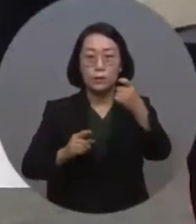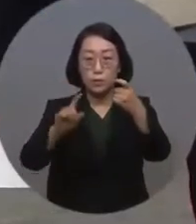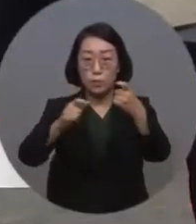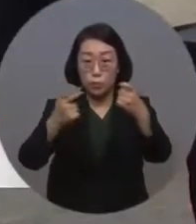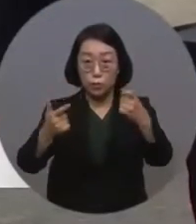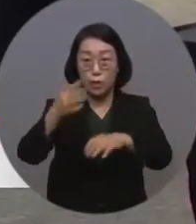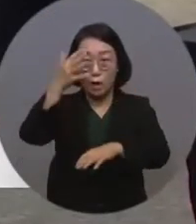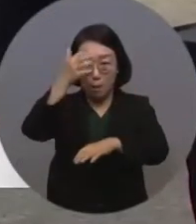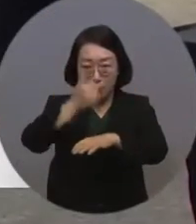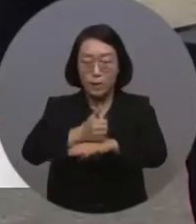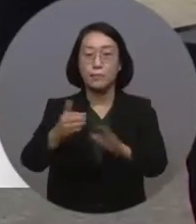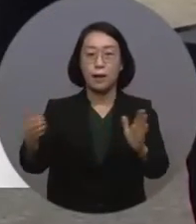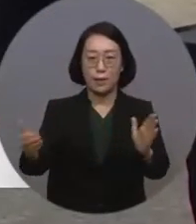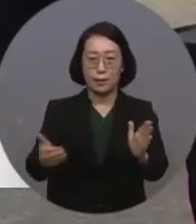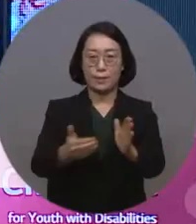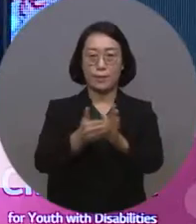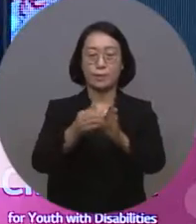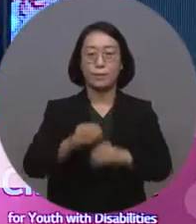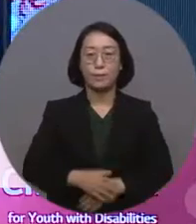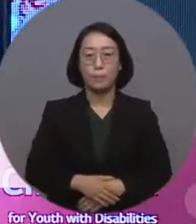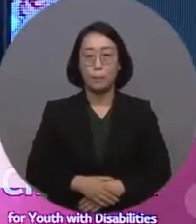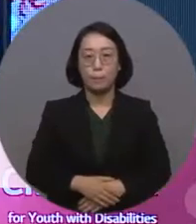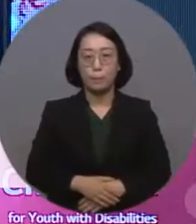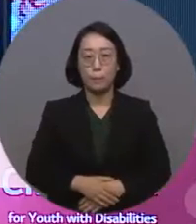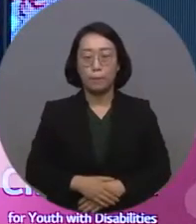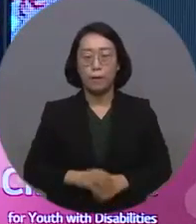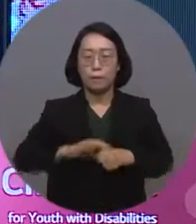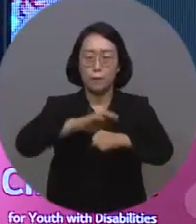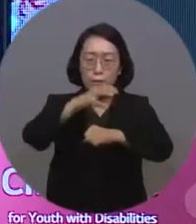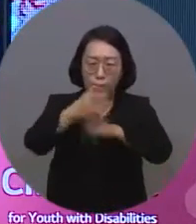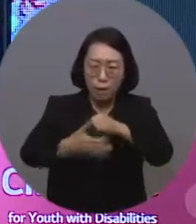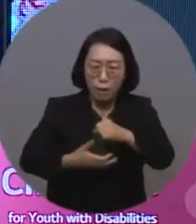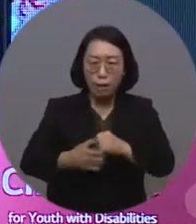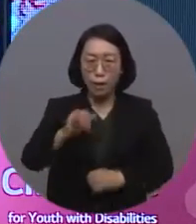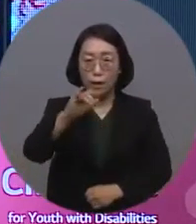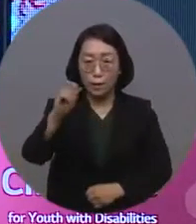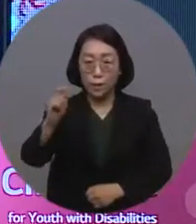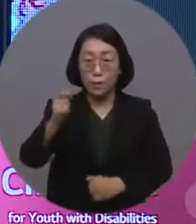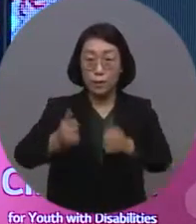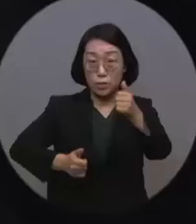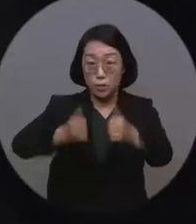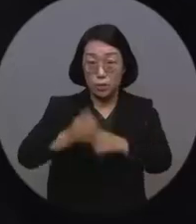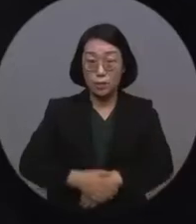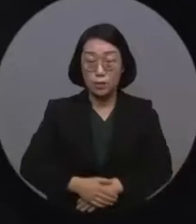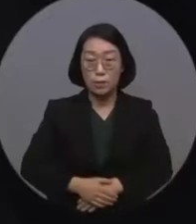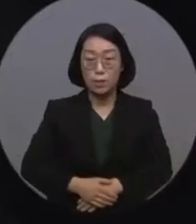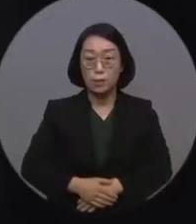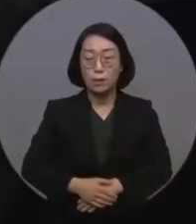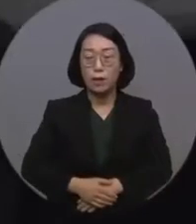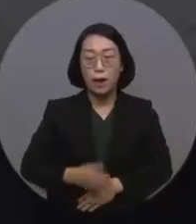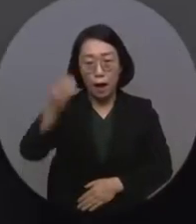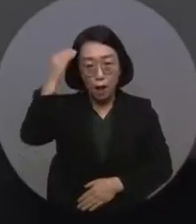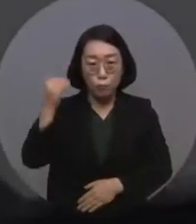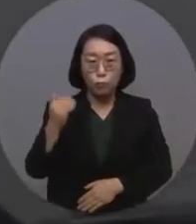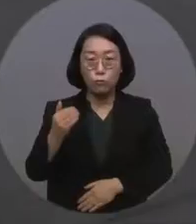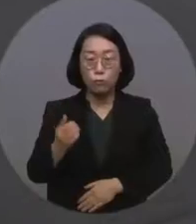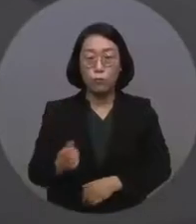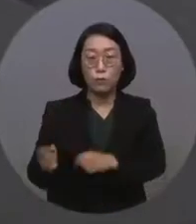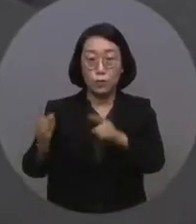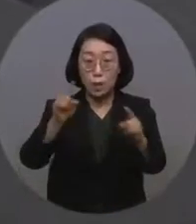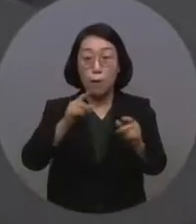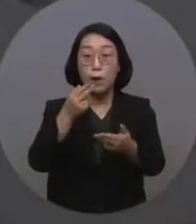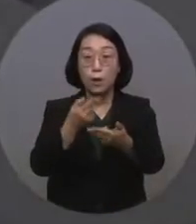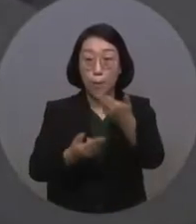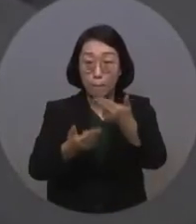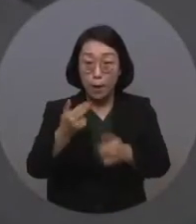시상식을 끝으로 막을 내렸습니다. 글로벌 IT 챌린지는 1992년 한국 장애인 재활협회가